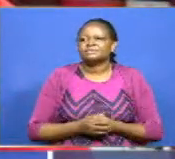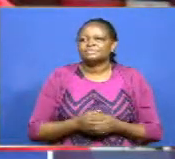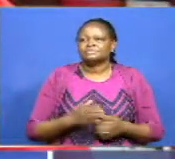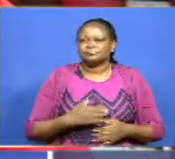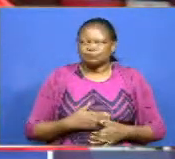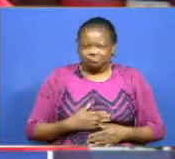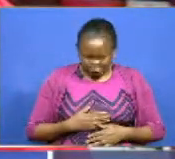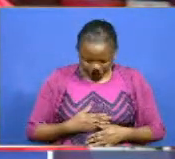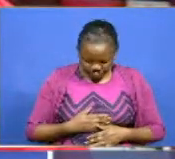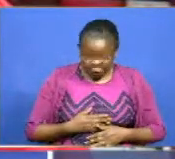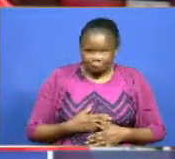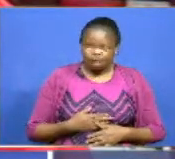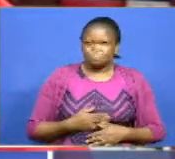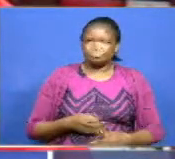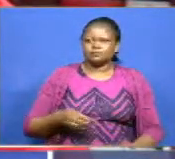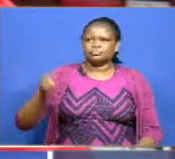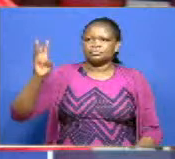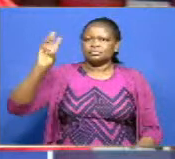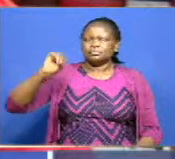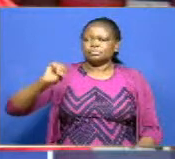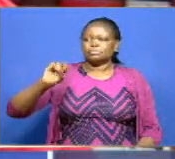Honorable Mutula